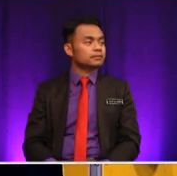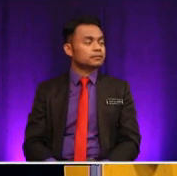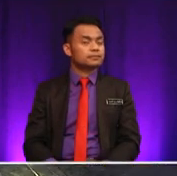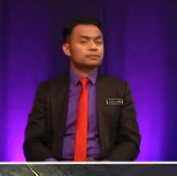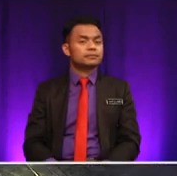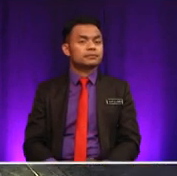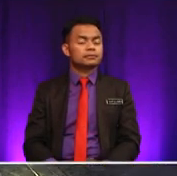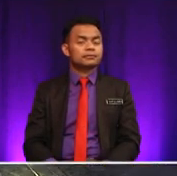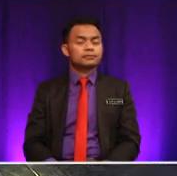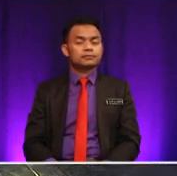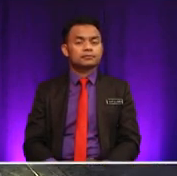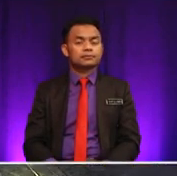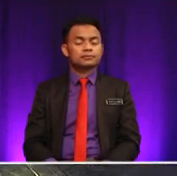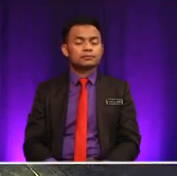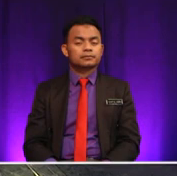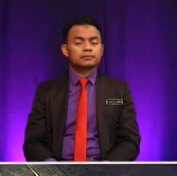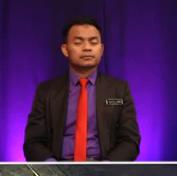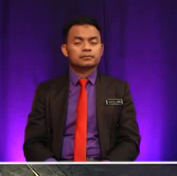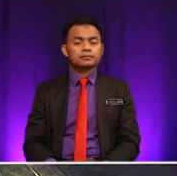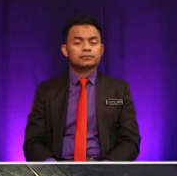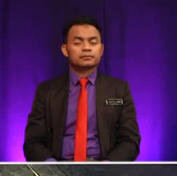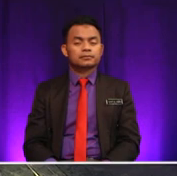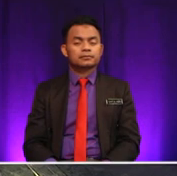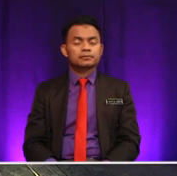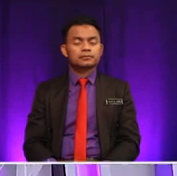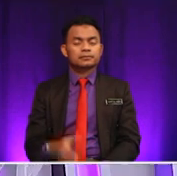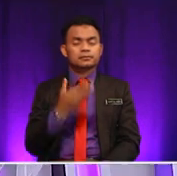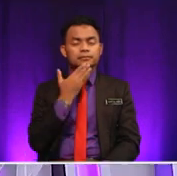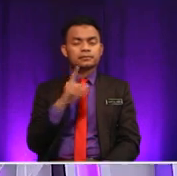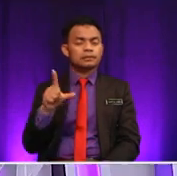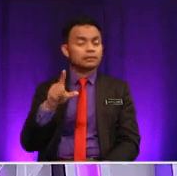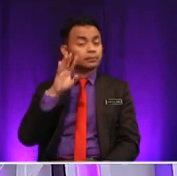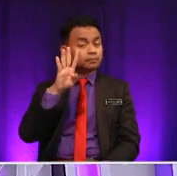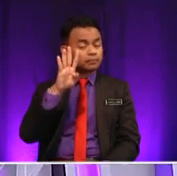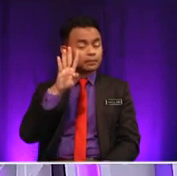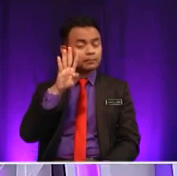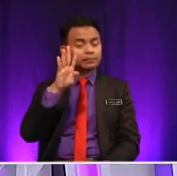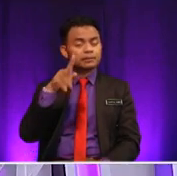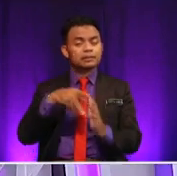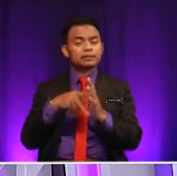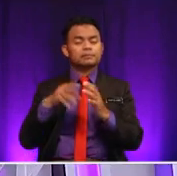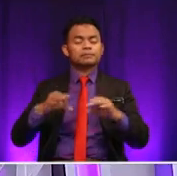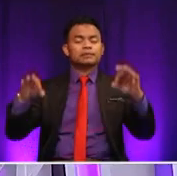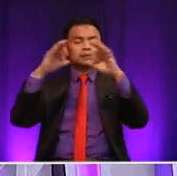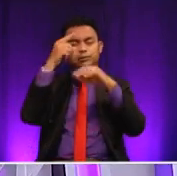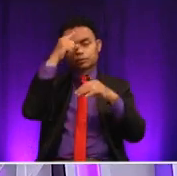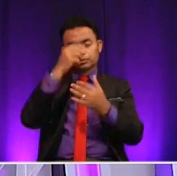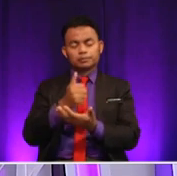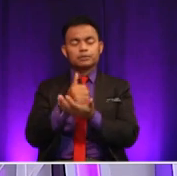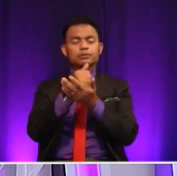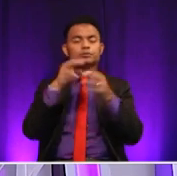menekankan 4 perkara penting yang perlu diingat untuk membantu murid-murid menjawab dengan lebih baik bagi bagian